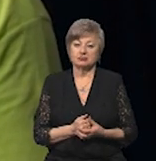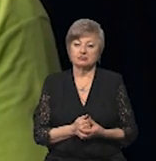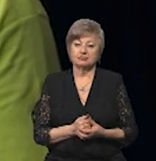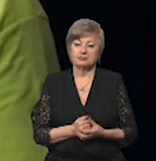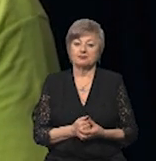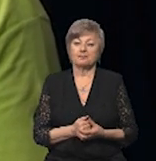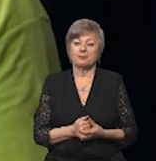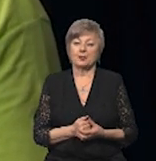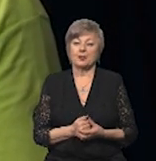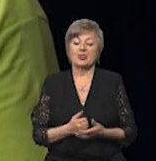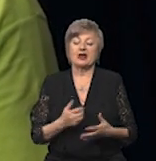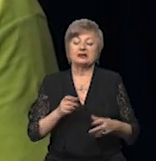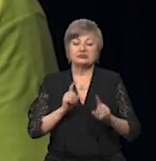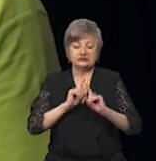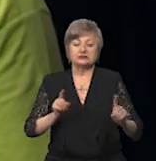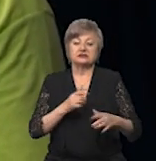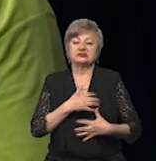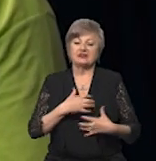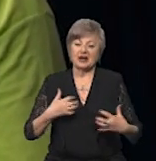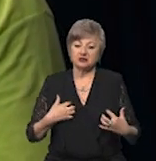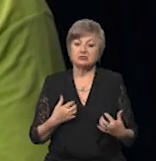і диких тварин привозив,